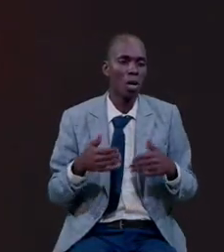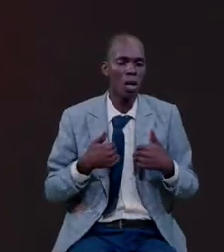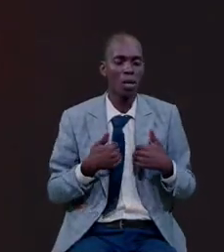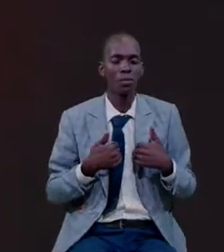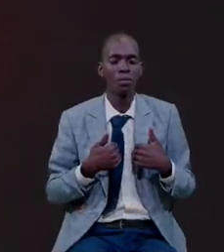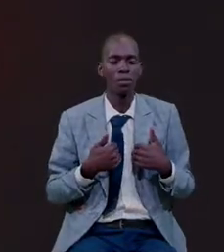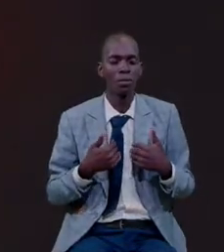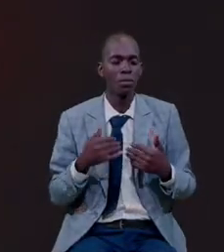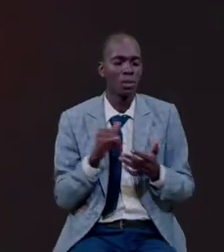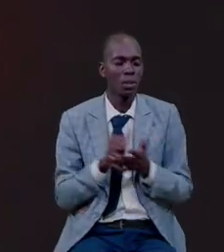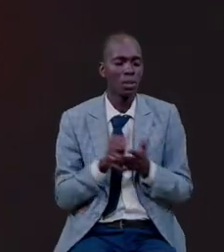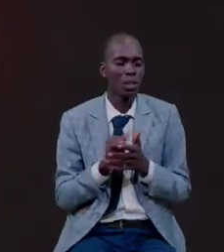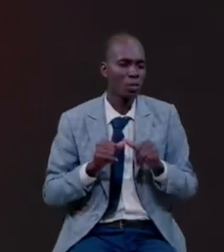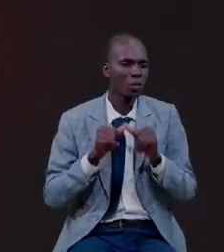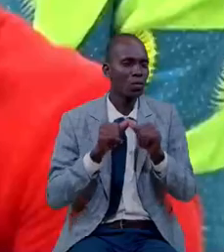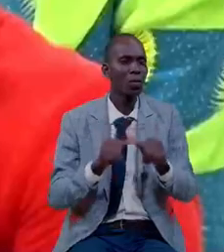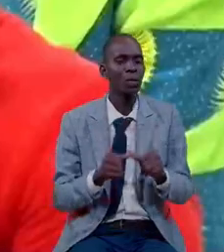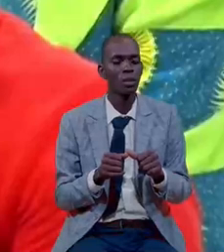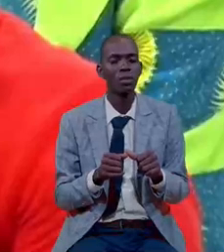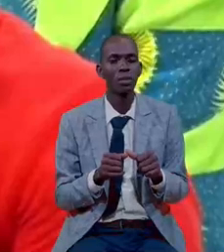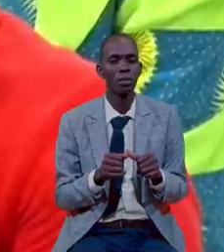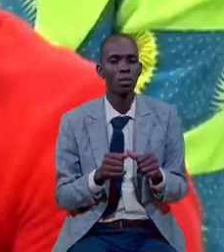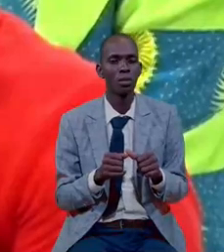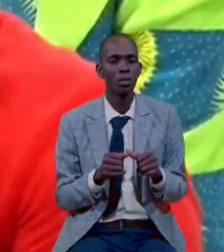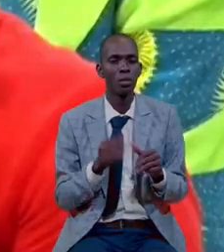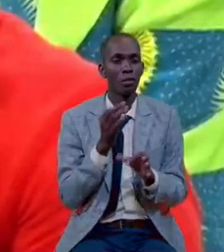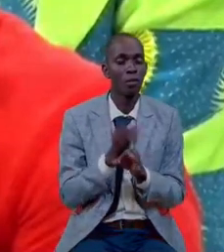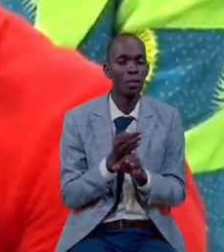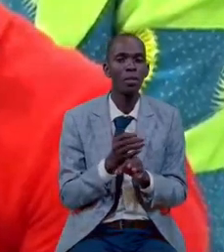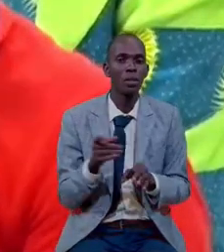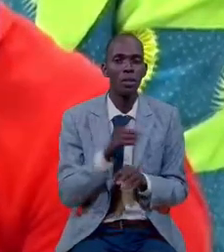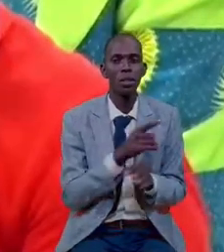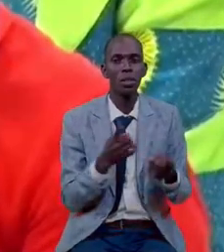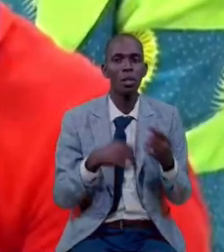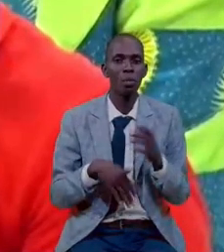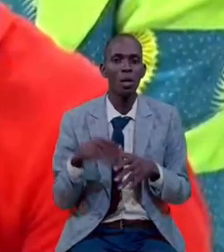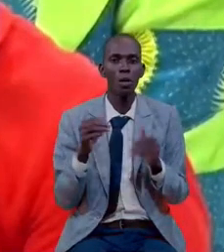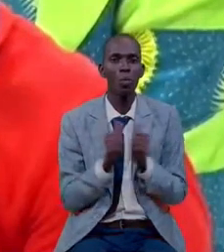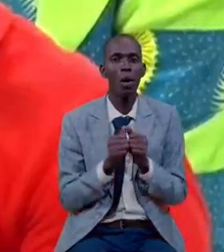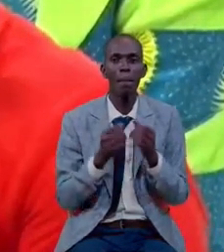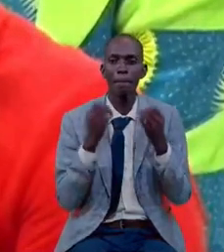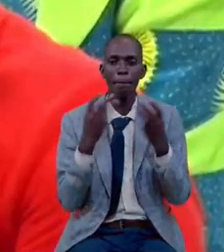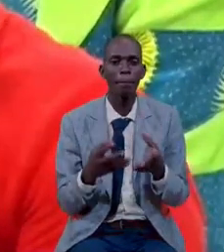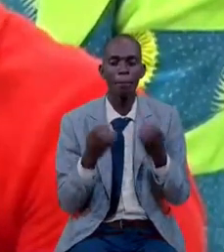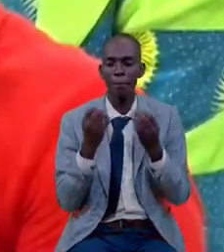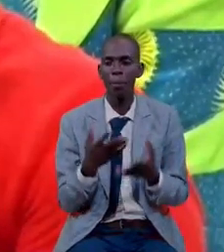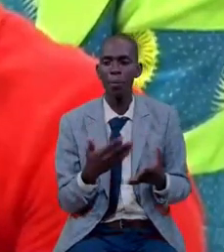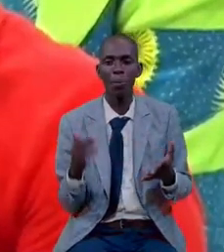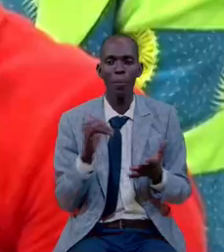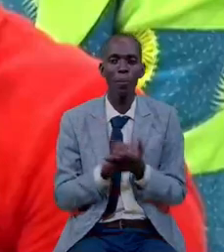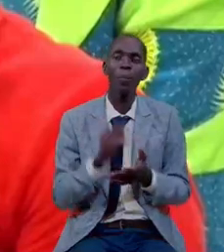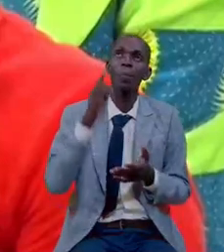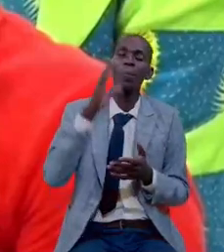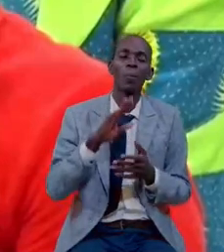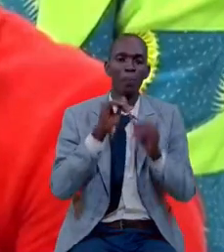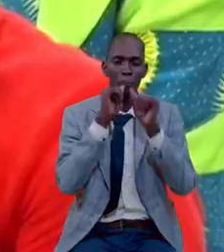ils étaient sortis d'Égypte très contents, heureux. Ils étaient sortis avec bien de choses qui leur ont été données par